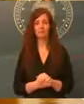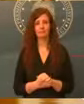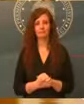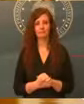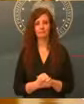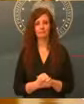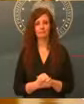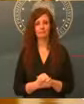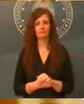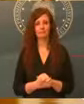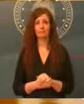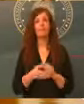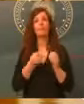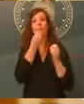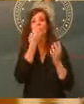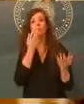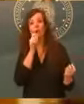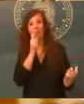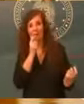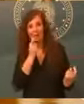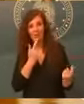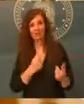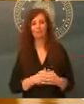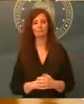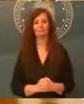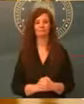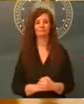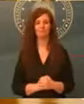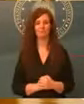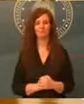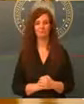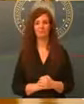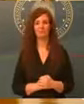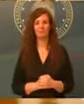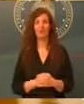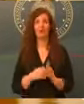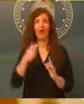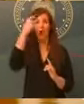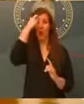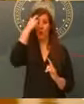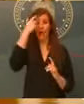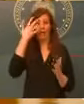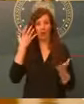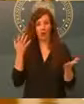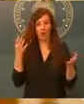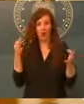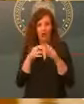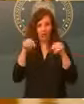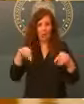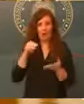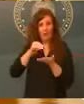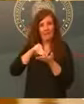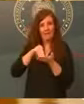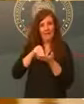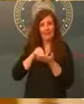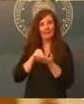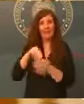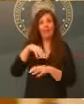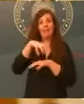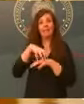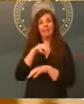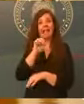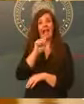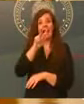Buon pomeriggio. Il Governo, qui presente la Ministra Azzolina, ha